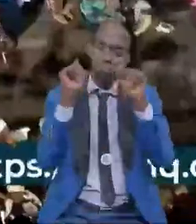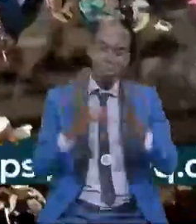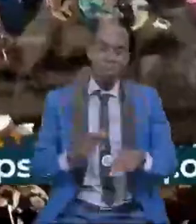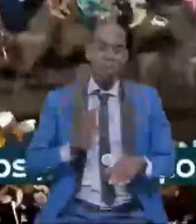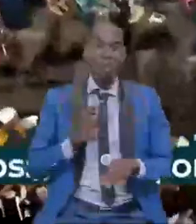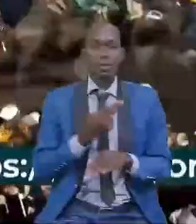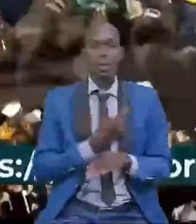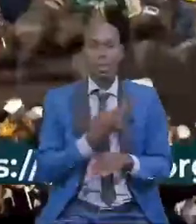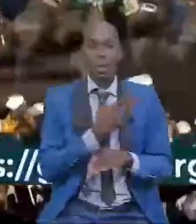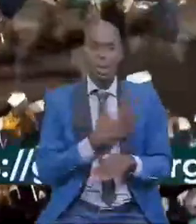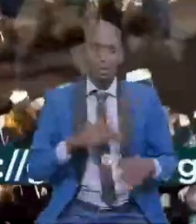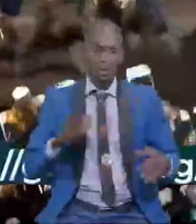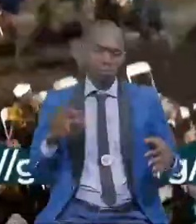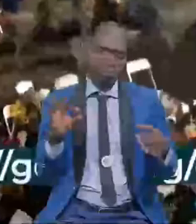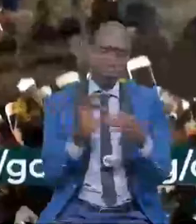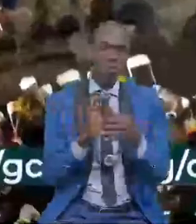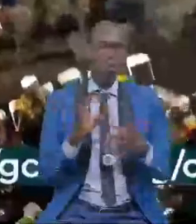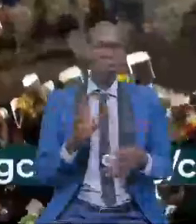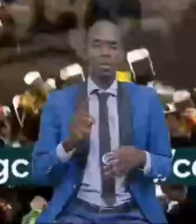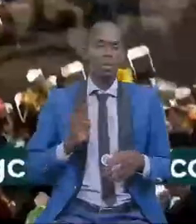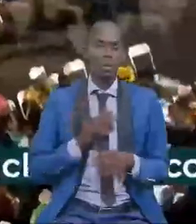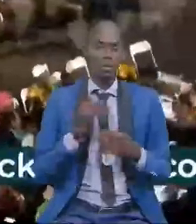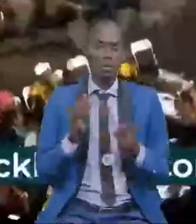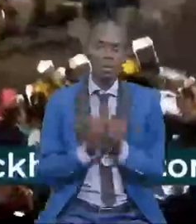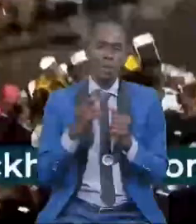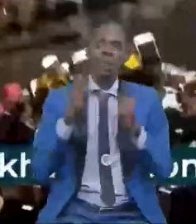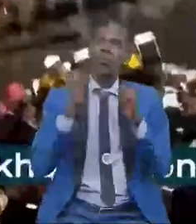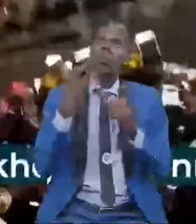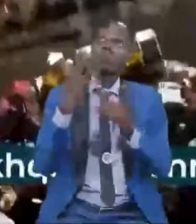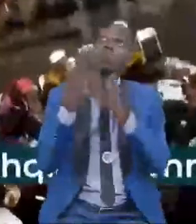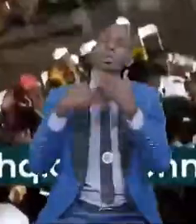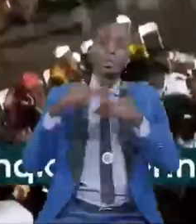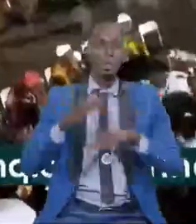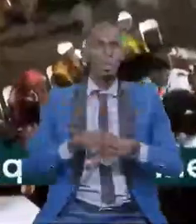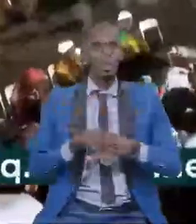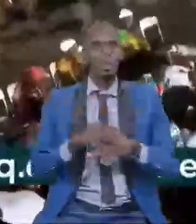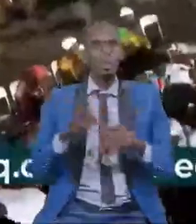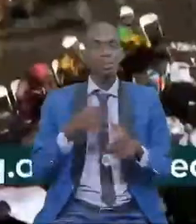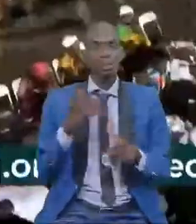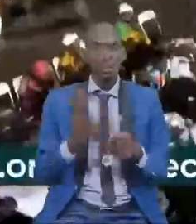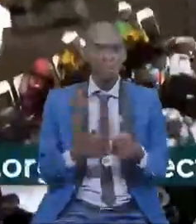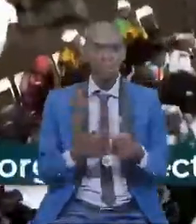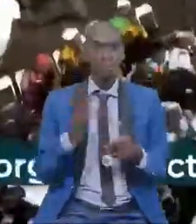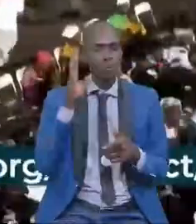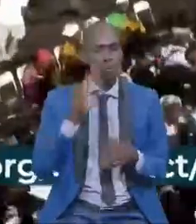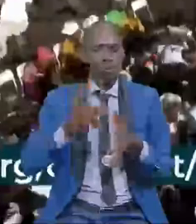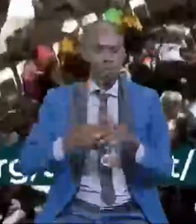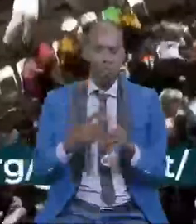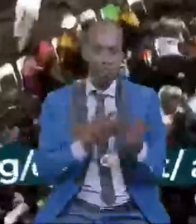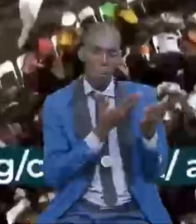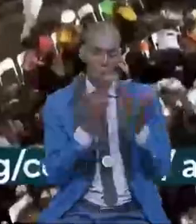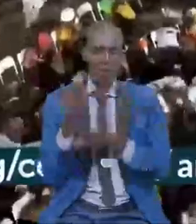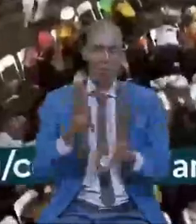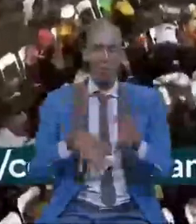nos états, sur les champs de croisade, dans nos églises locales, Occupons-nous de ceux-là qui